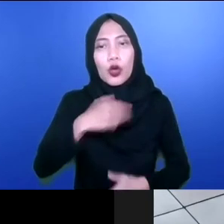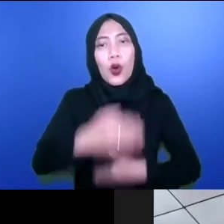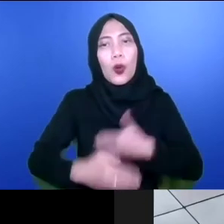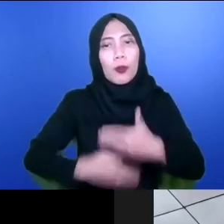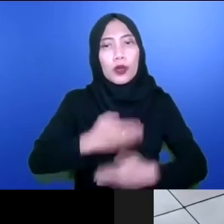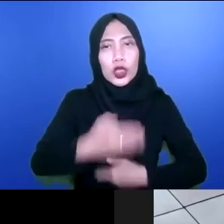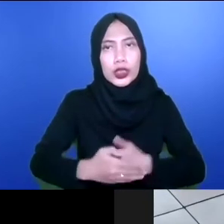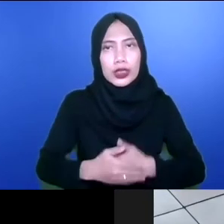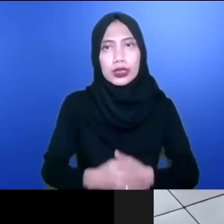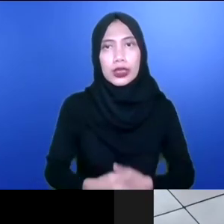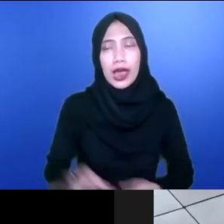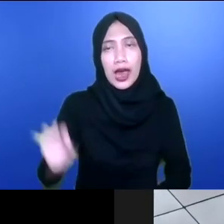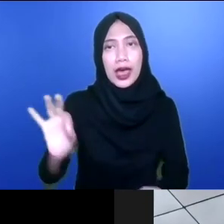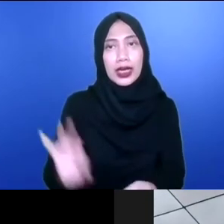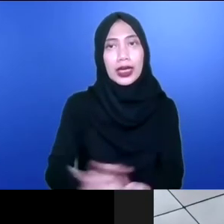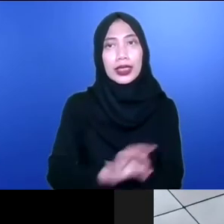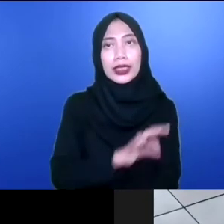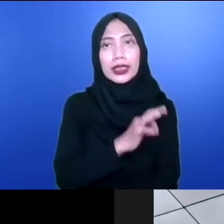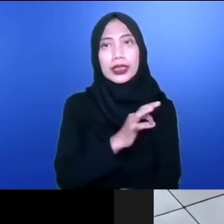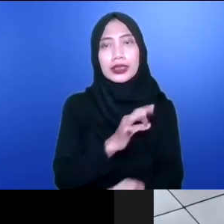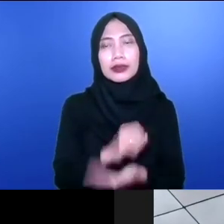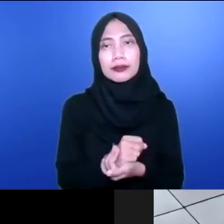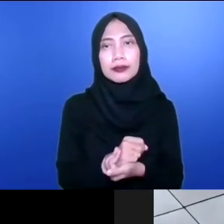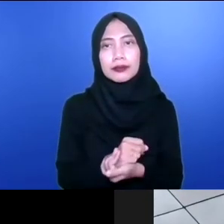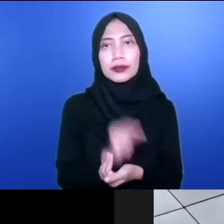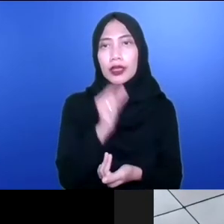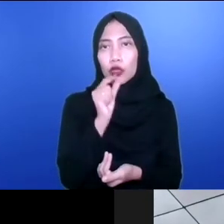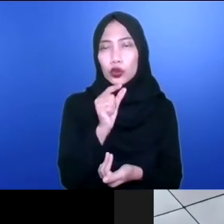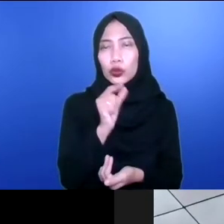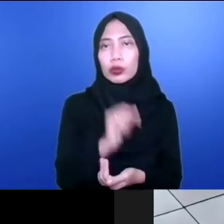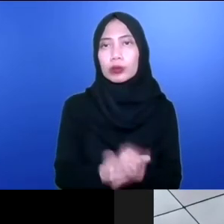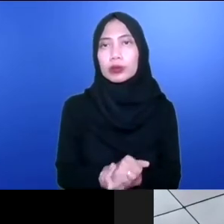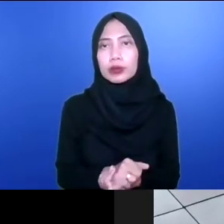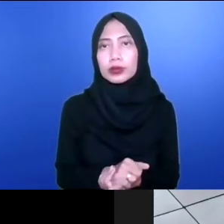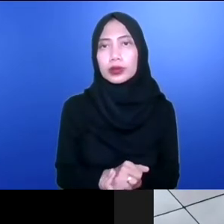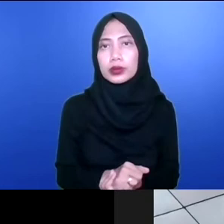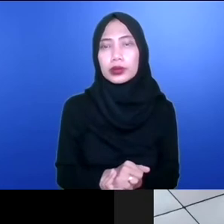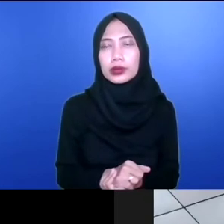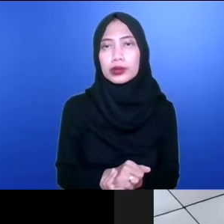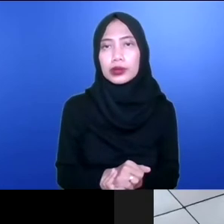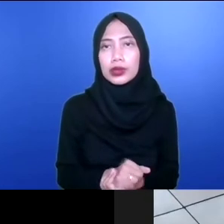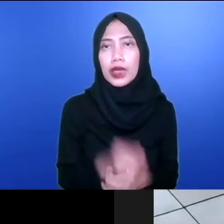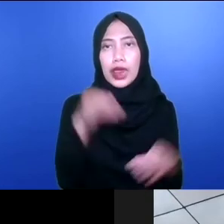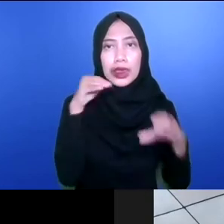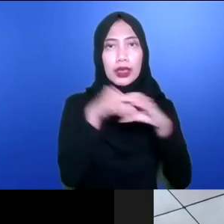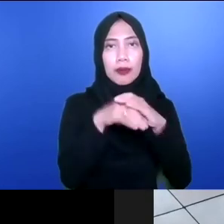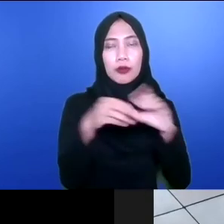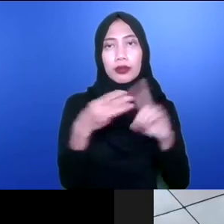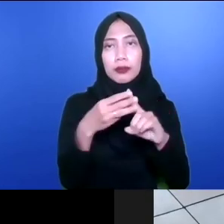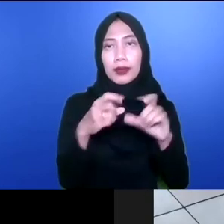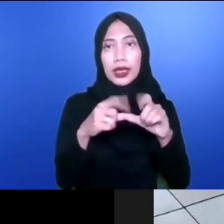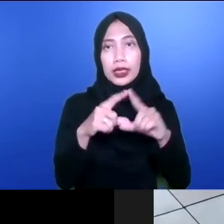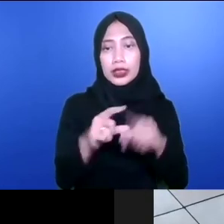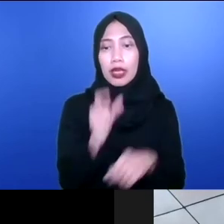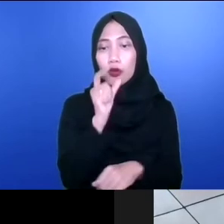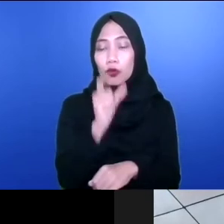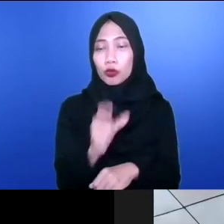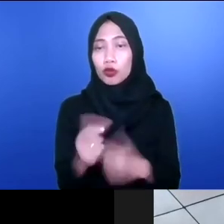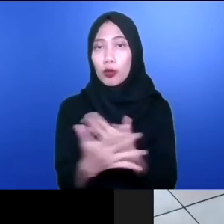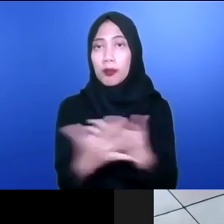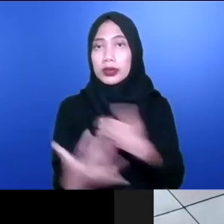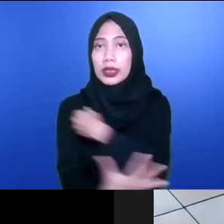rekening-rekening yang digunakan untuk tabungan BSA atau ditujukan untuk orang miskin, sebetulnya inklusi keuangan juga